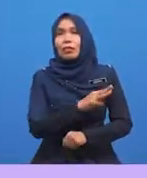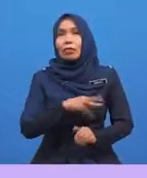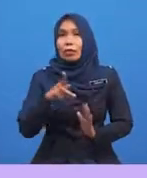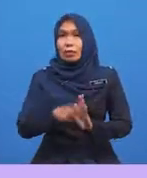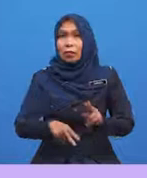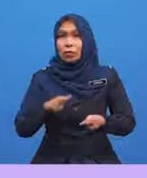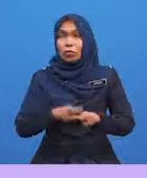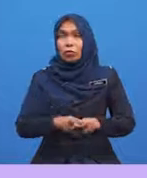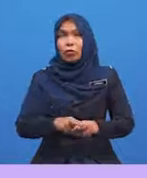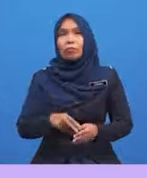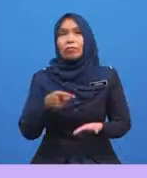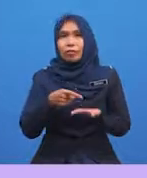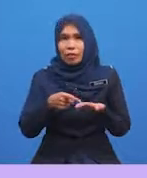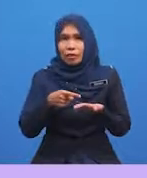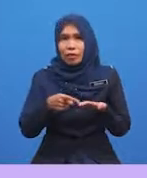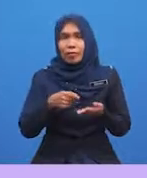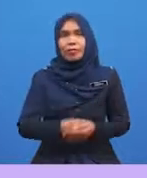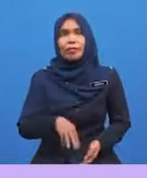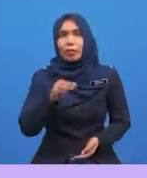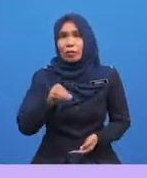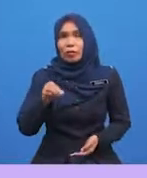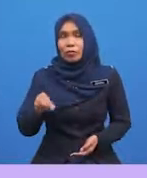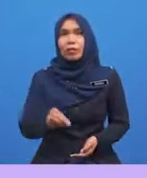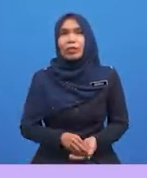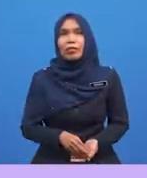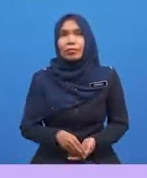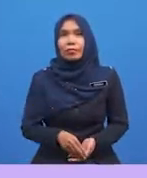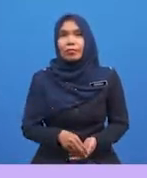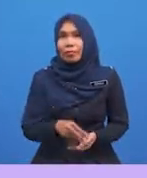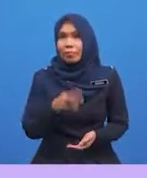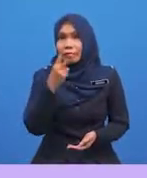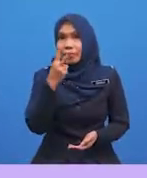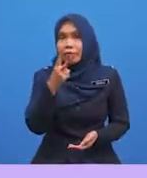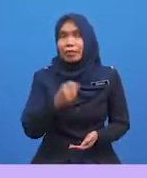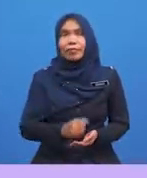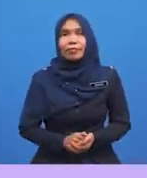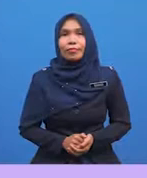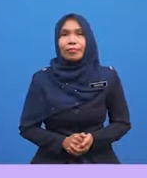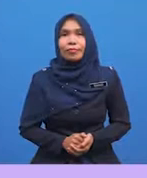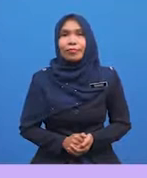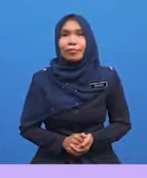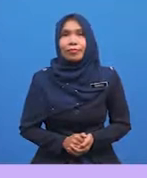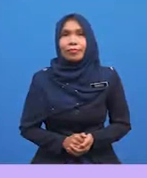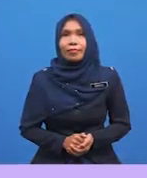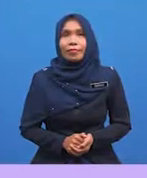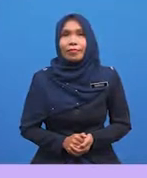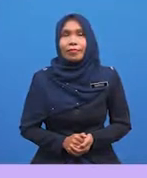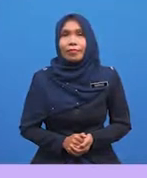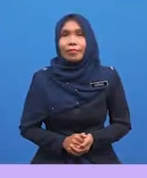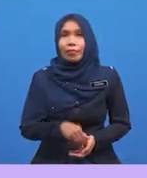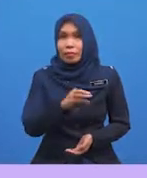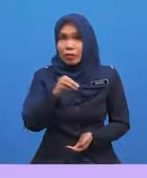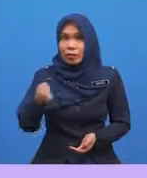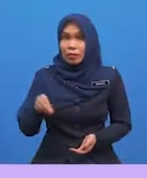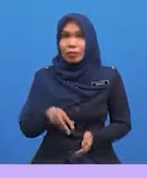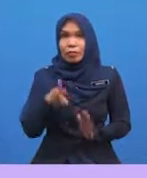berpenduduk jarang. Murid-murid, kita lihat paparan slide. Paparan slide menunjukkan taburan